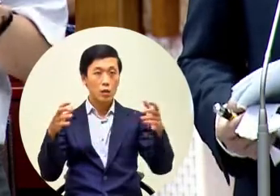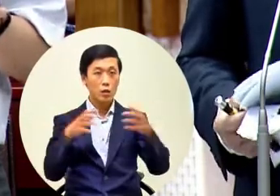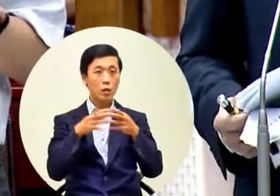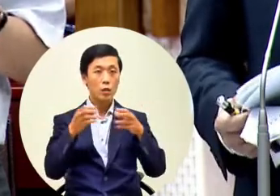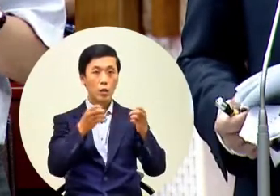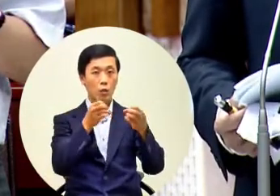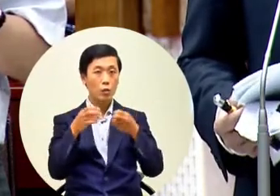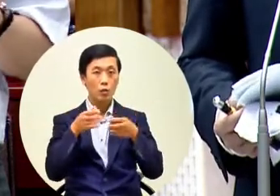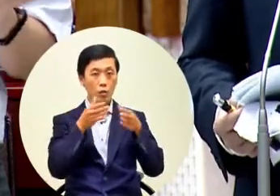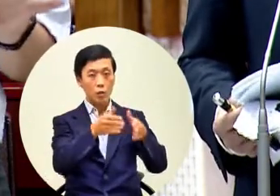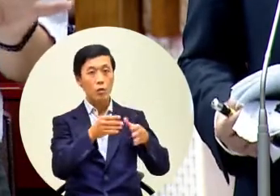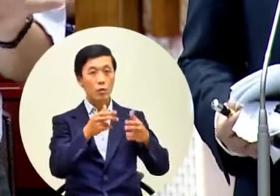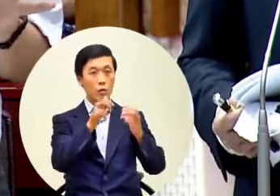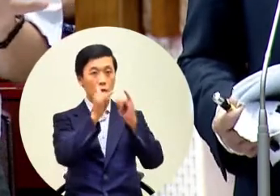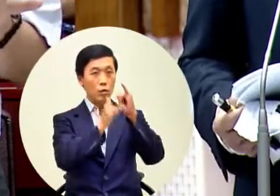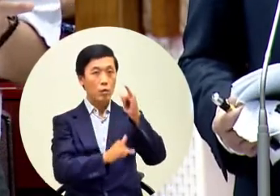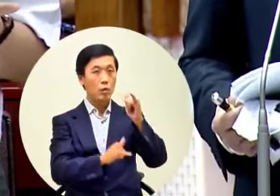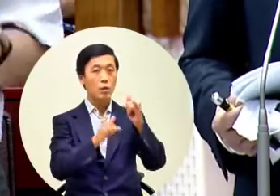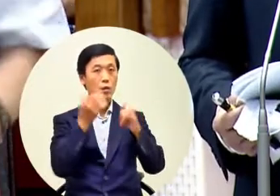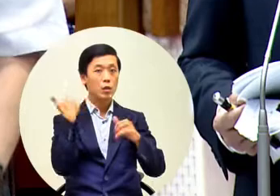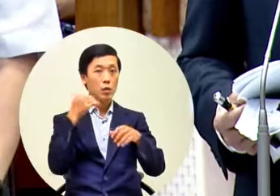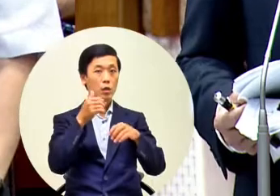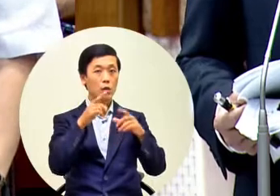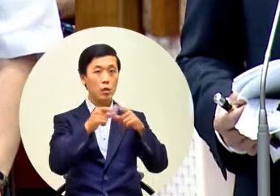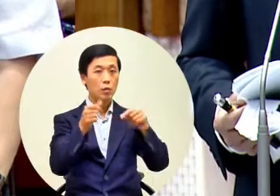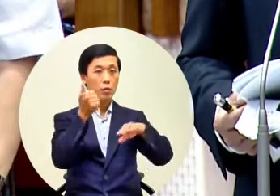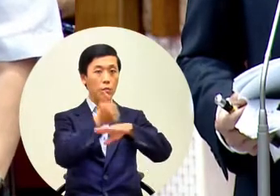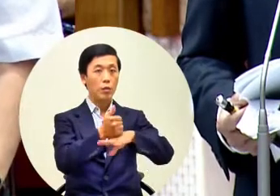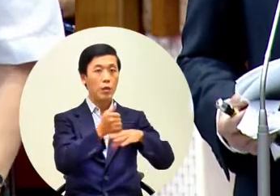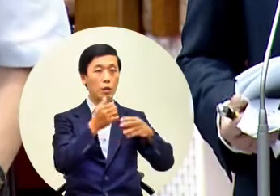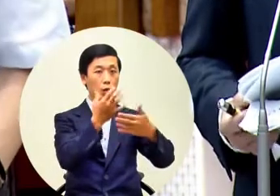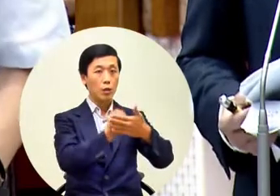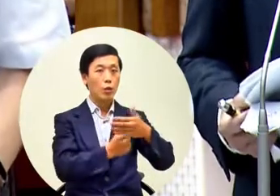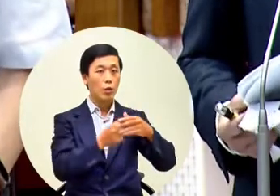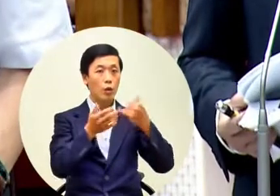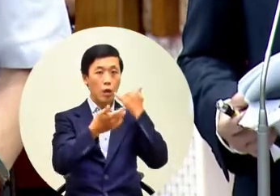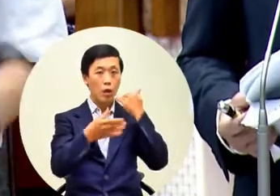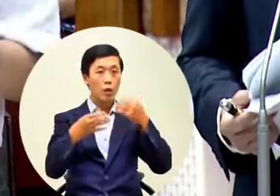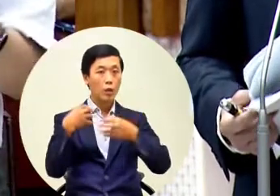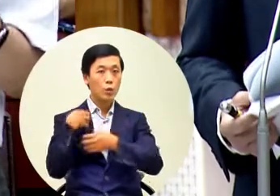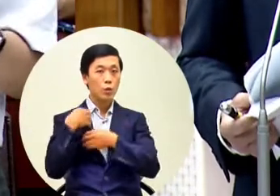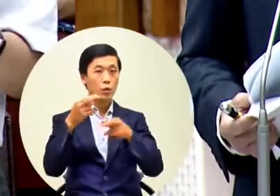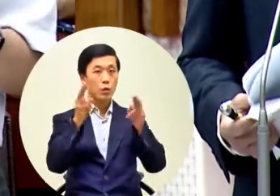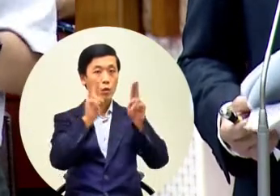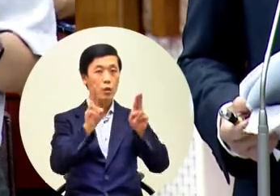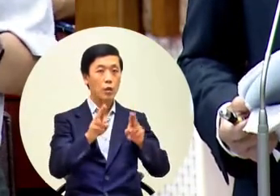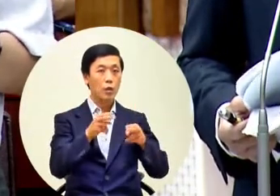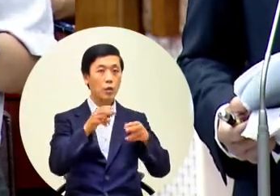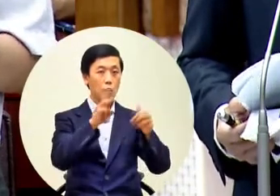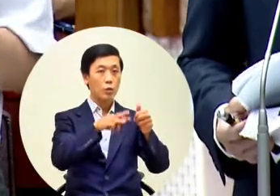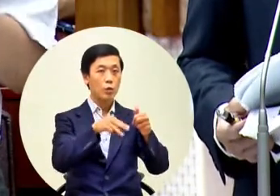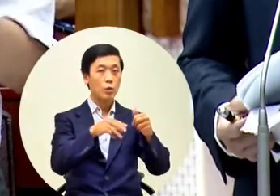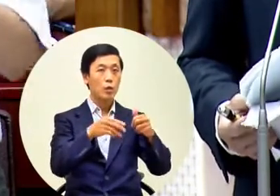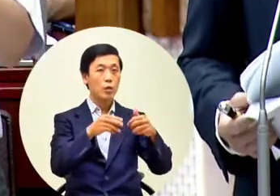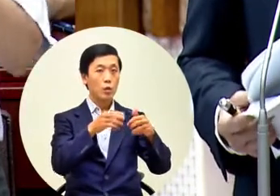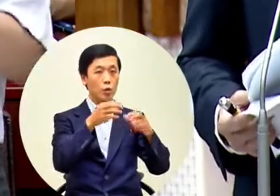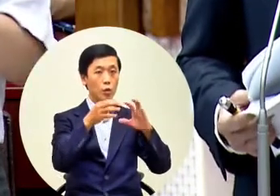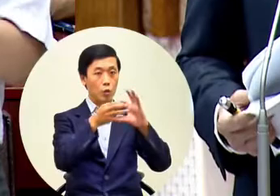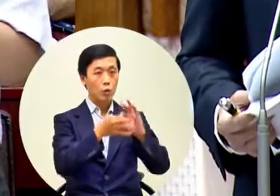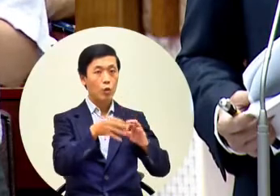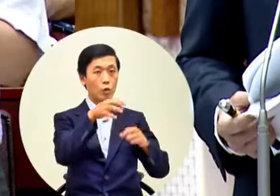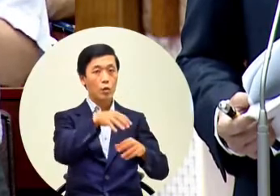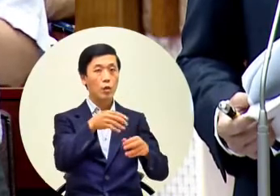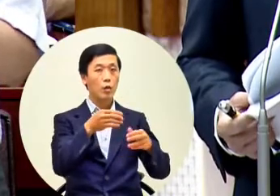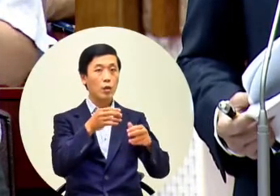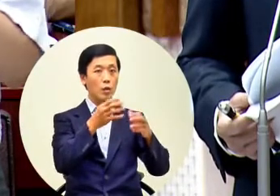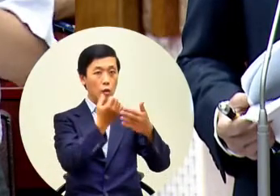这一块既有历史日据时代开始留下来的一个海军的一个电信训练所，怎么把那个特色把它留存下来，就让它这个地区